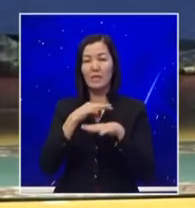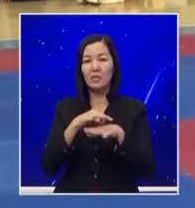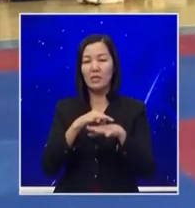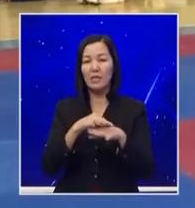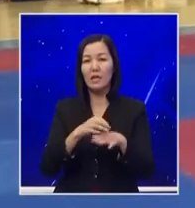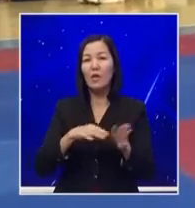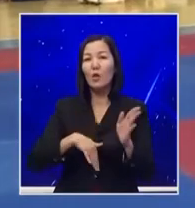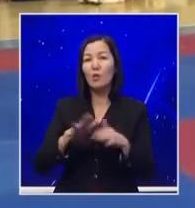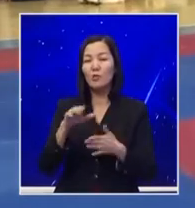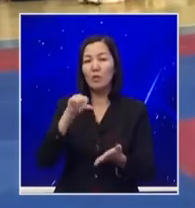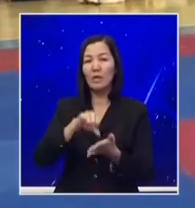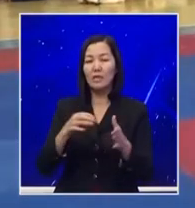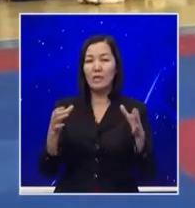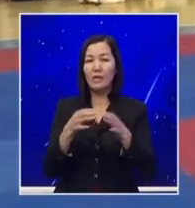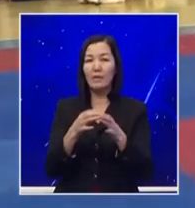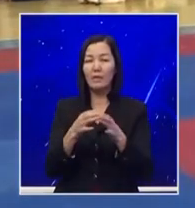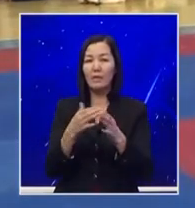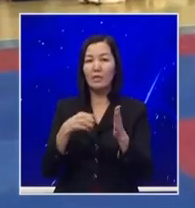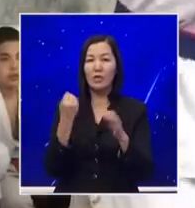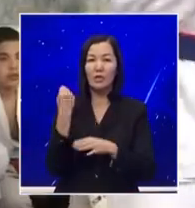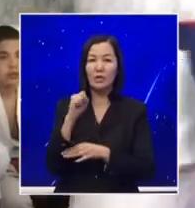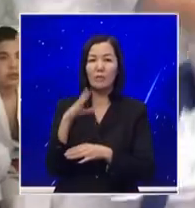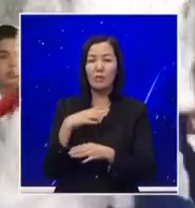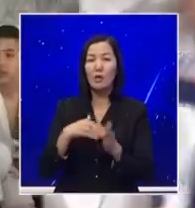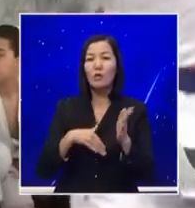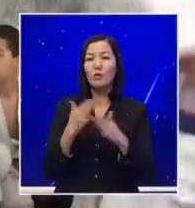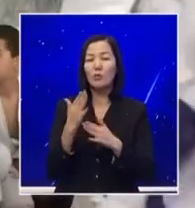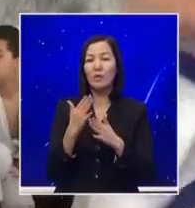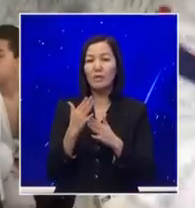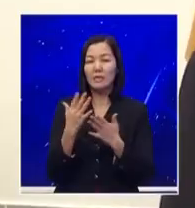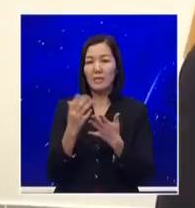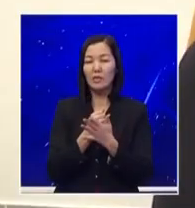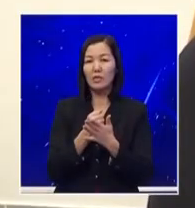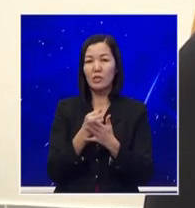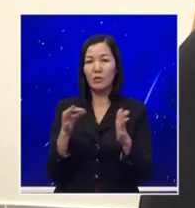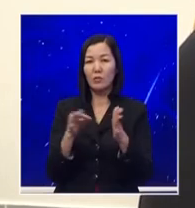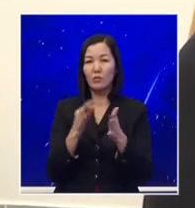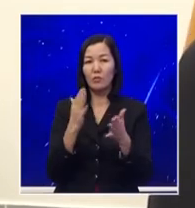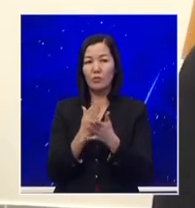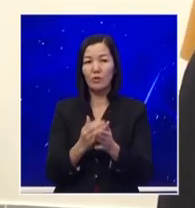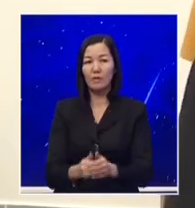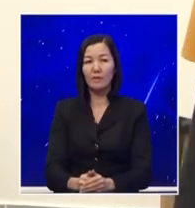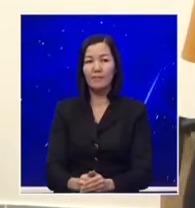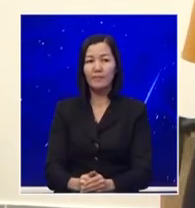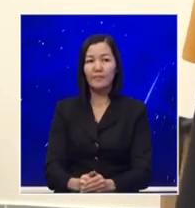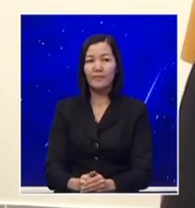деңгейін көрсете білді. Командалық есепте жүлдегер болды. Биыл да жоғары нәтижеден түспеуді көздеп отыр.